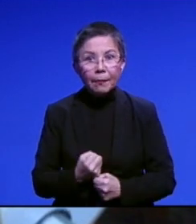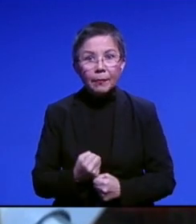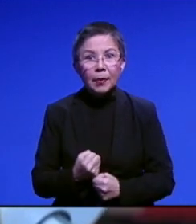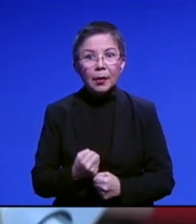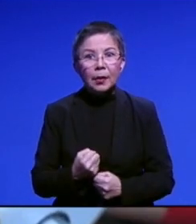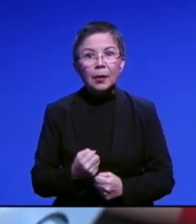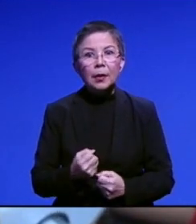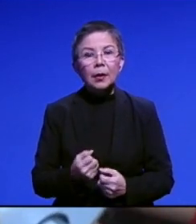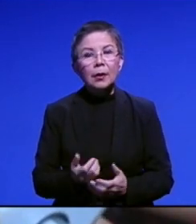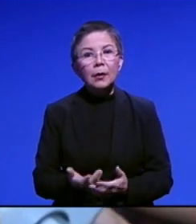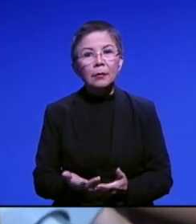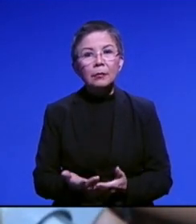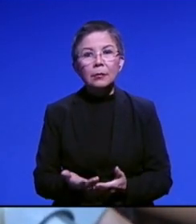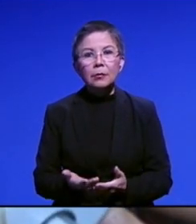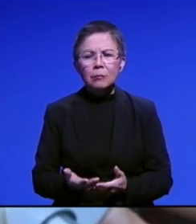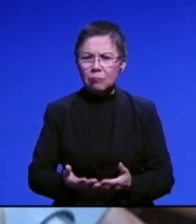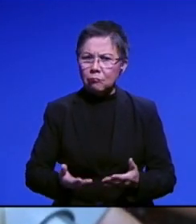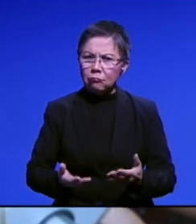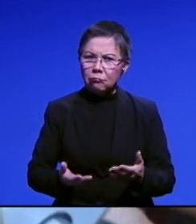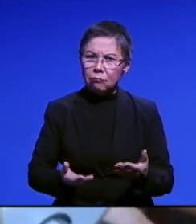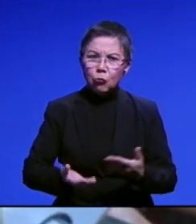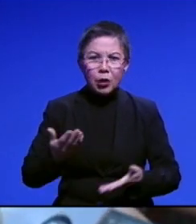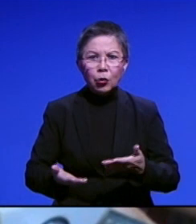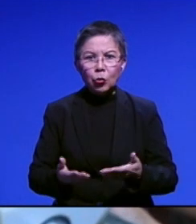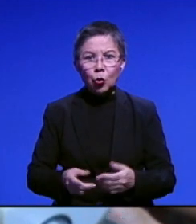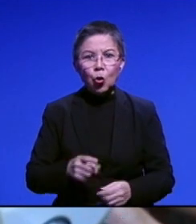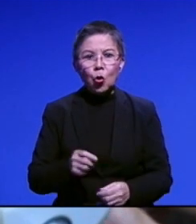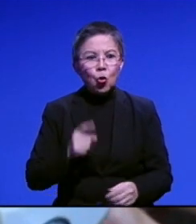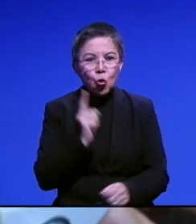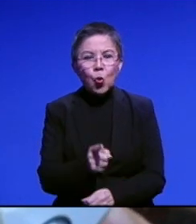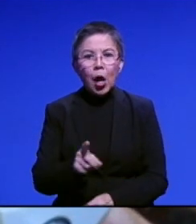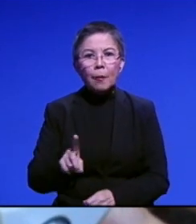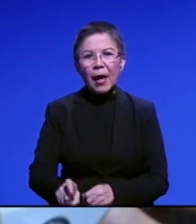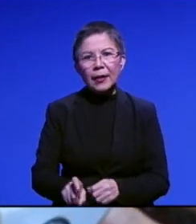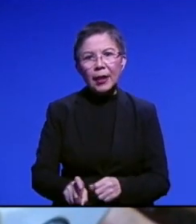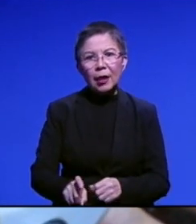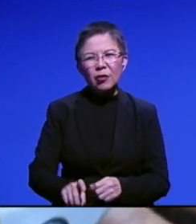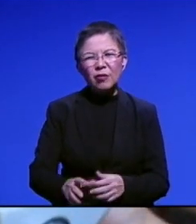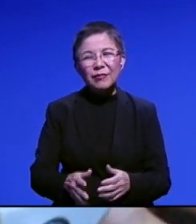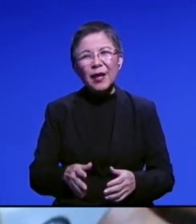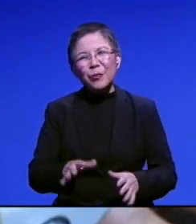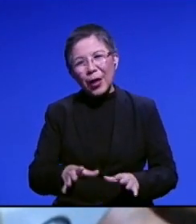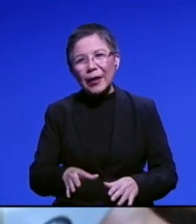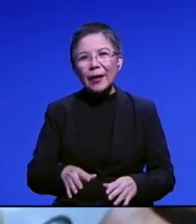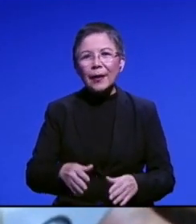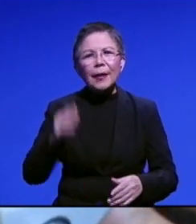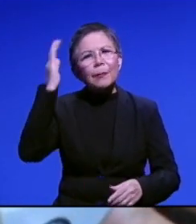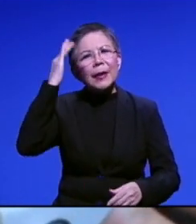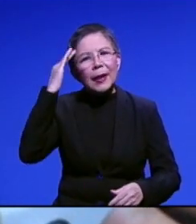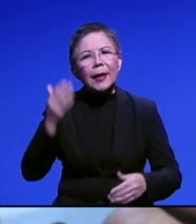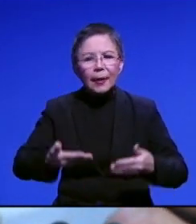ya walaupun mungkin untuk hukuman mati itu perlu kemudian ditimbang